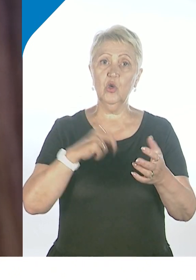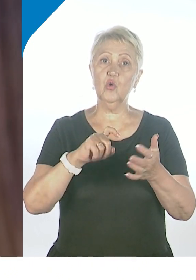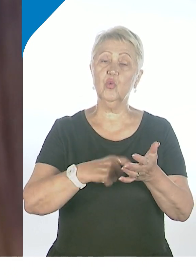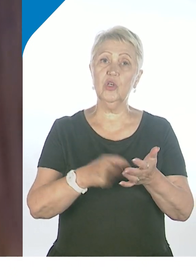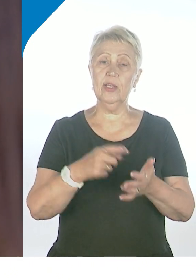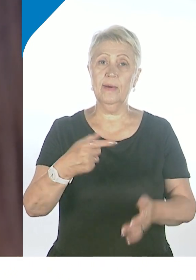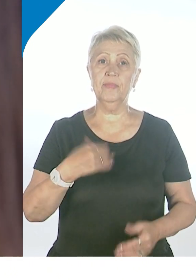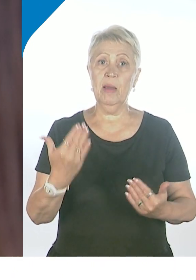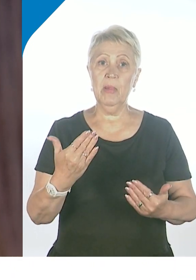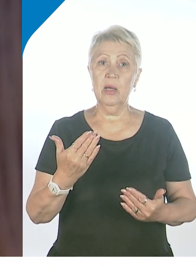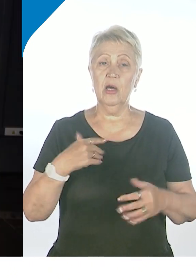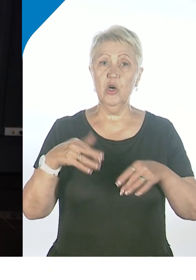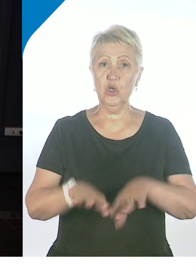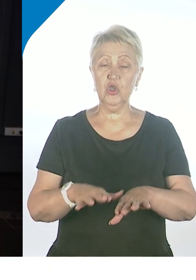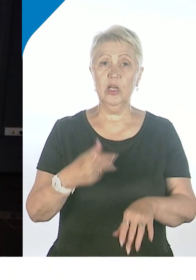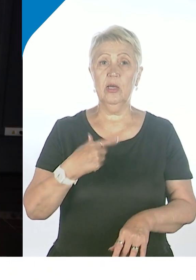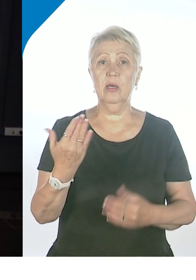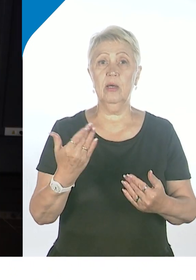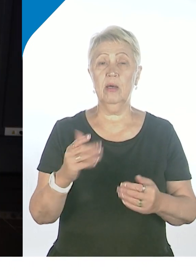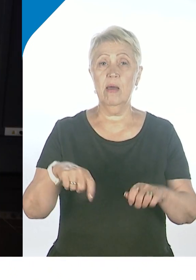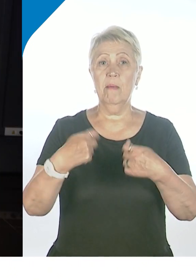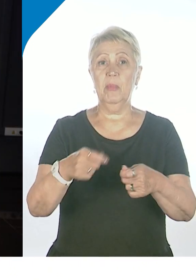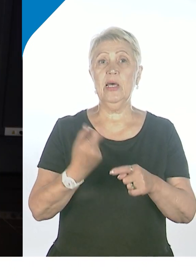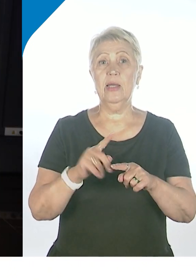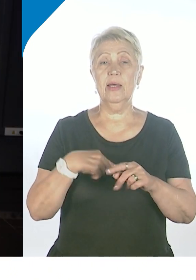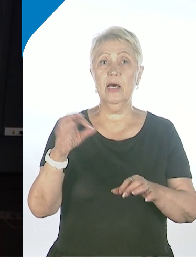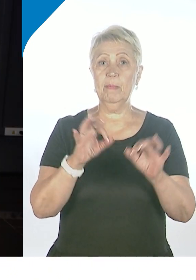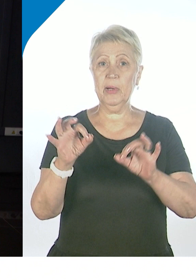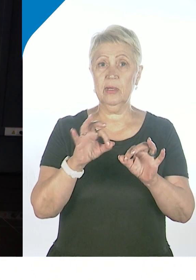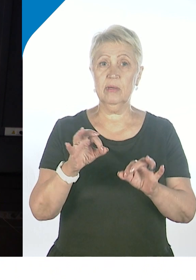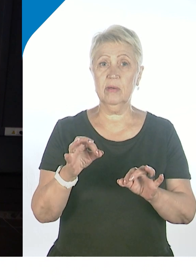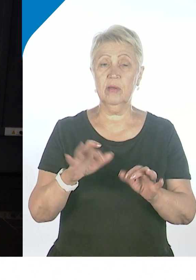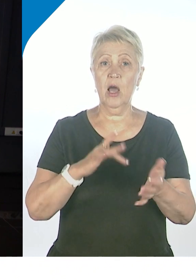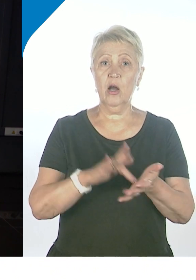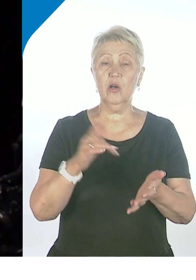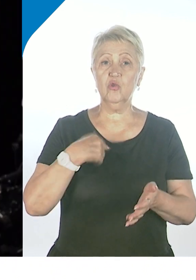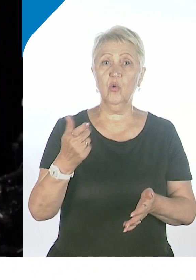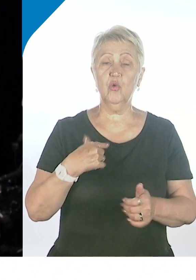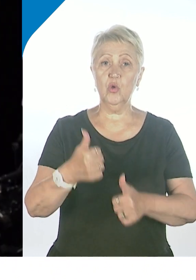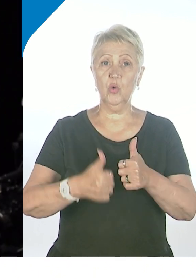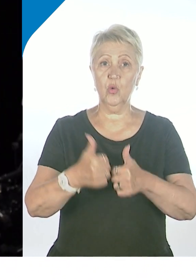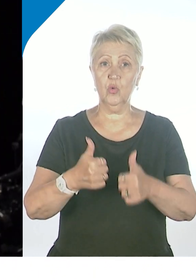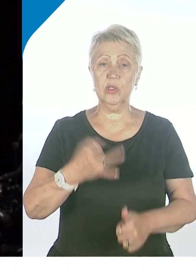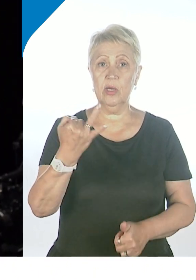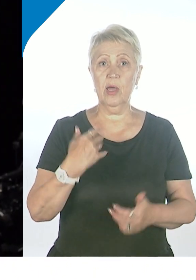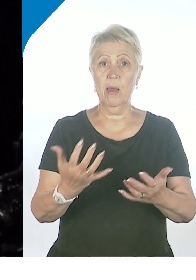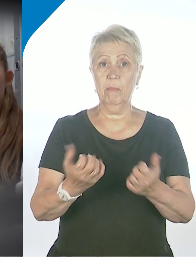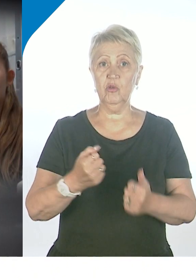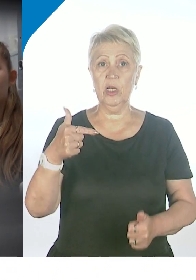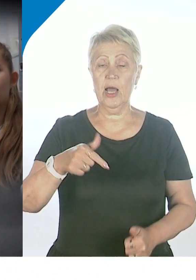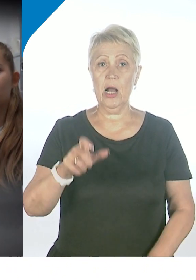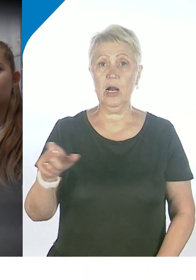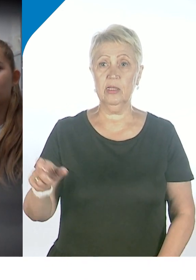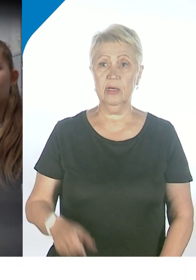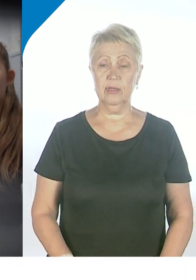Поэтому мы решили подать проект на муниципальный конкурс и получили грант. Древесного топлива в Южную